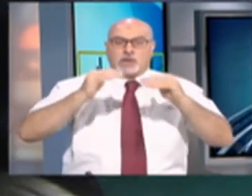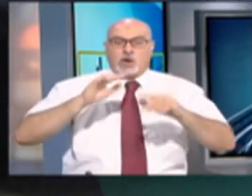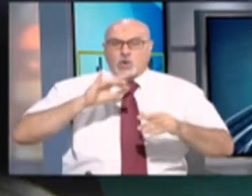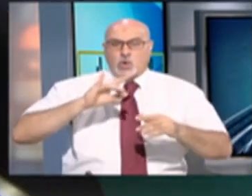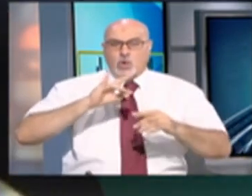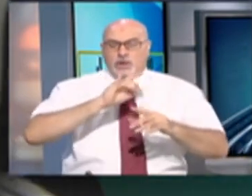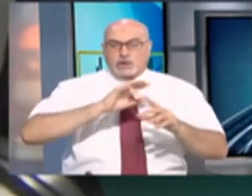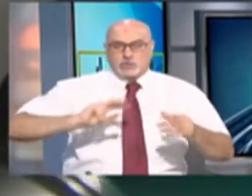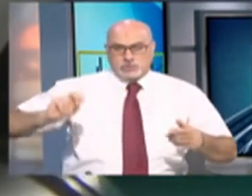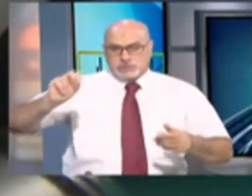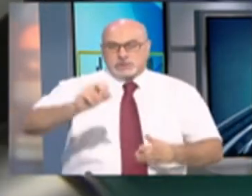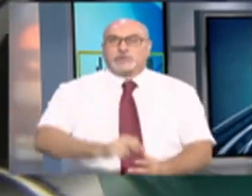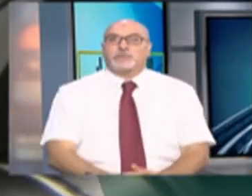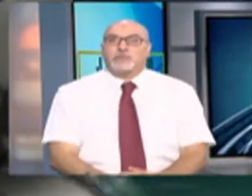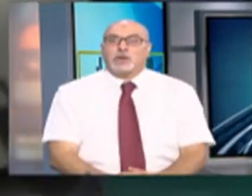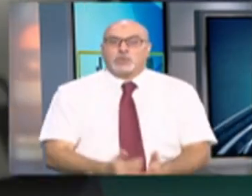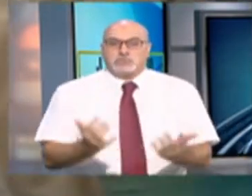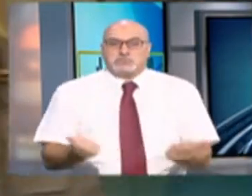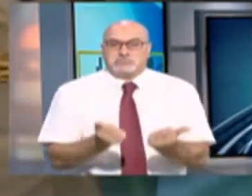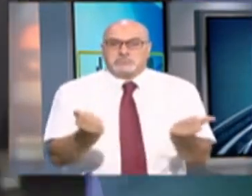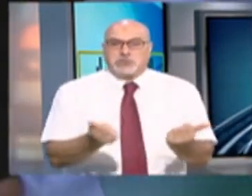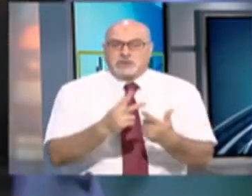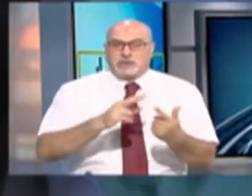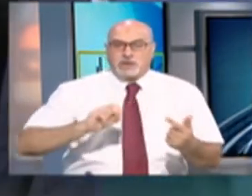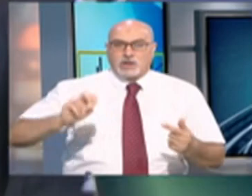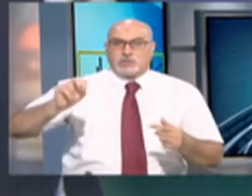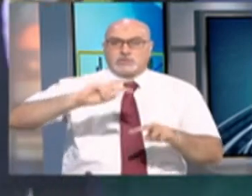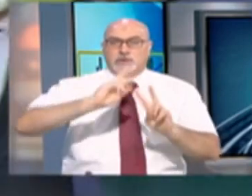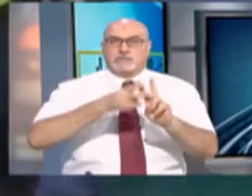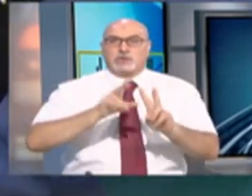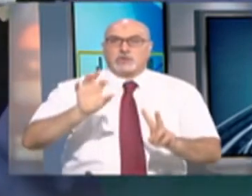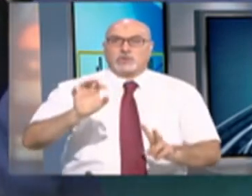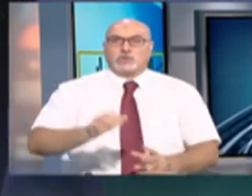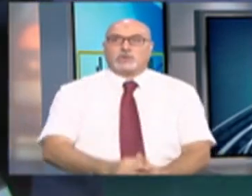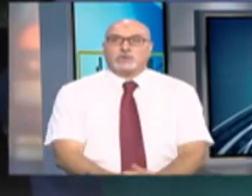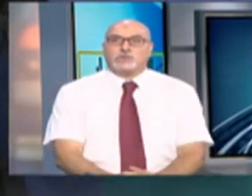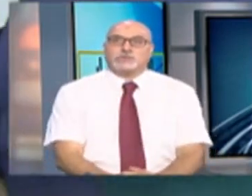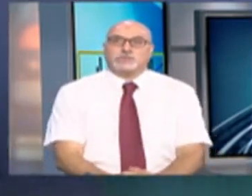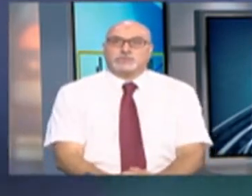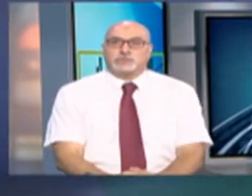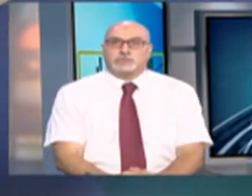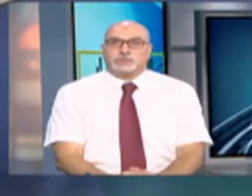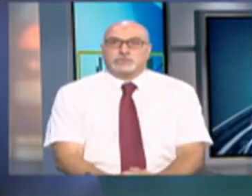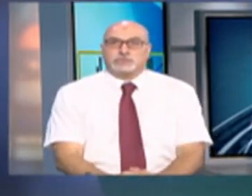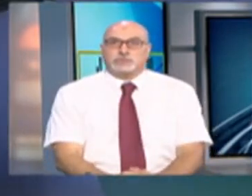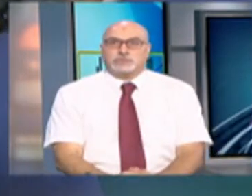الفندقية السياحية والترويج للوجهات السياحية الوطنية.